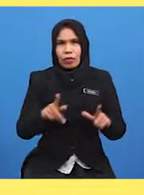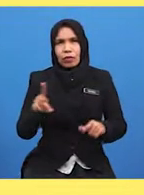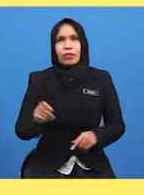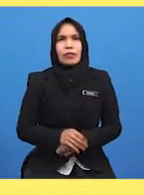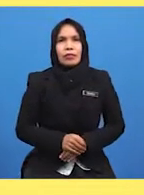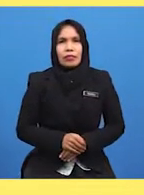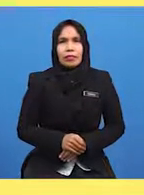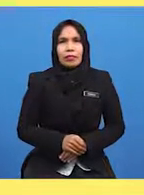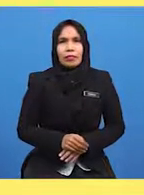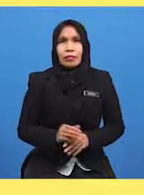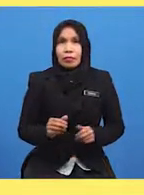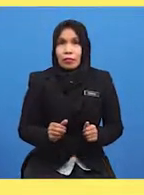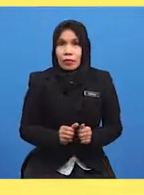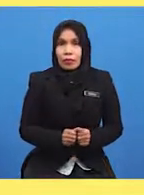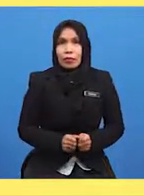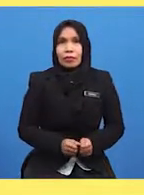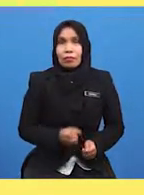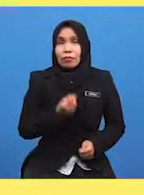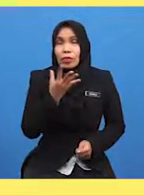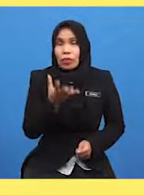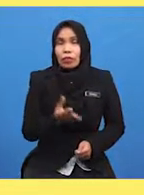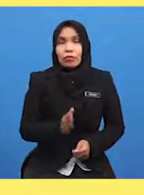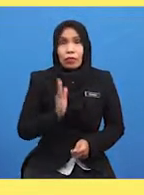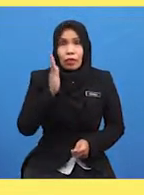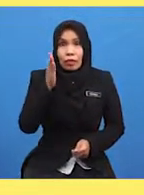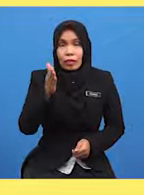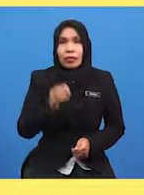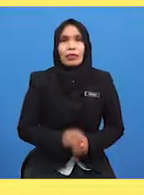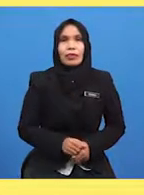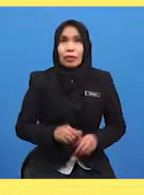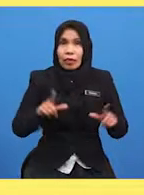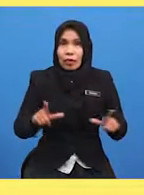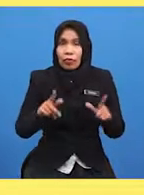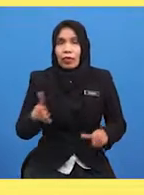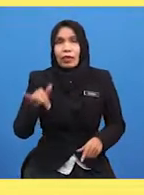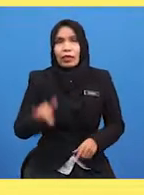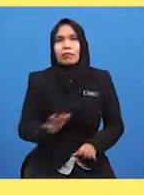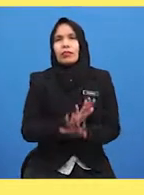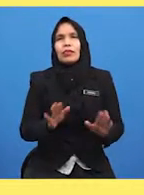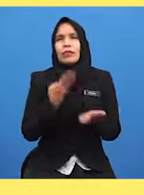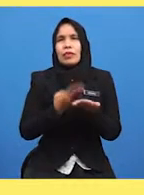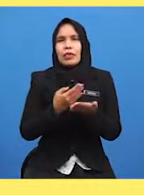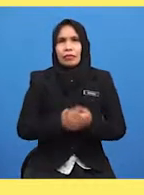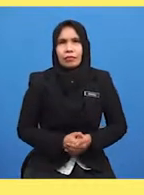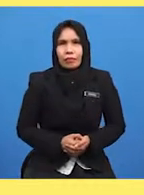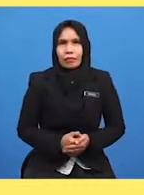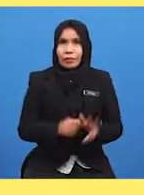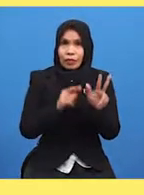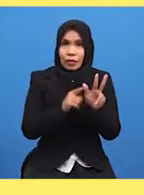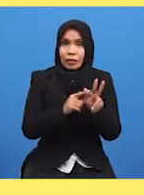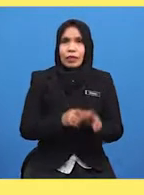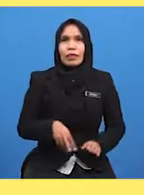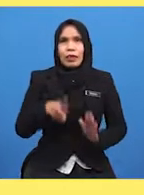dengan menyatakan akan melakukan sesuatu tindakan yang tidak baik simbol ketiga menunjukkan strategi